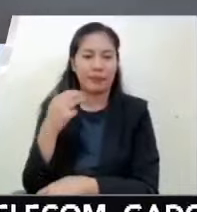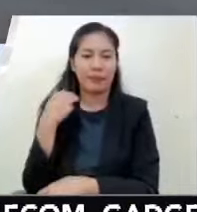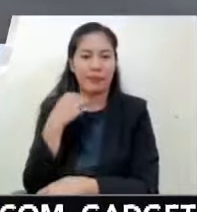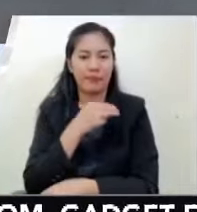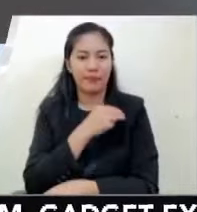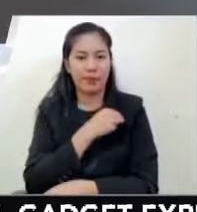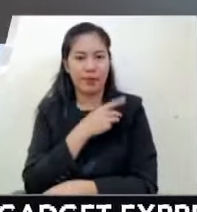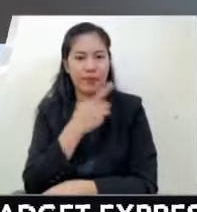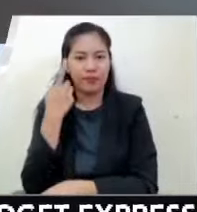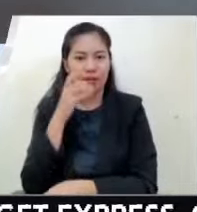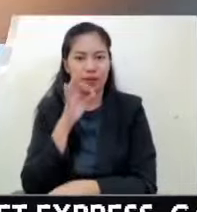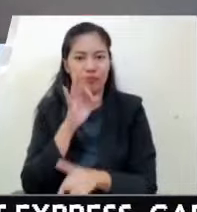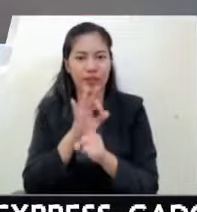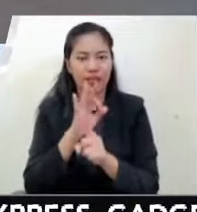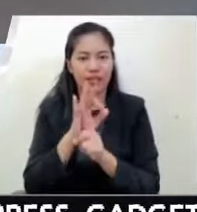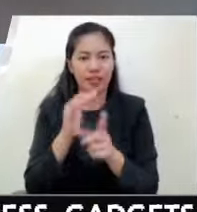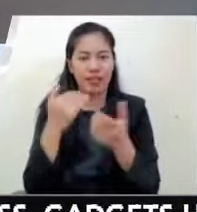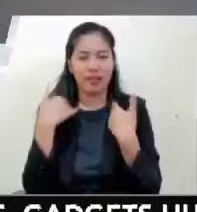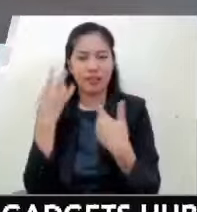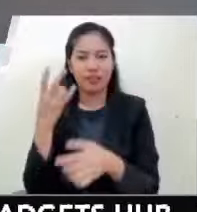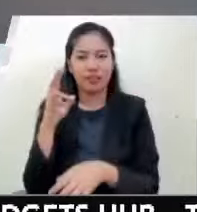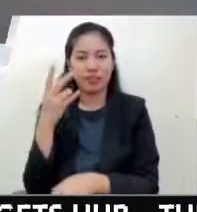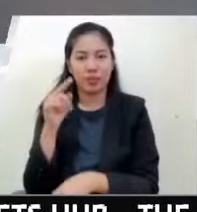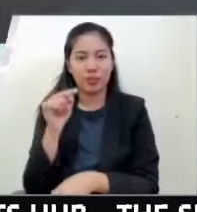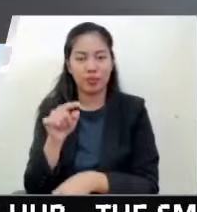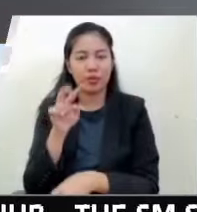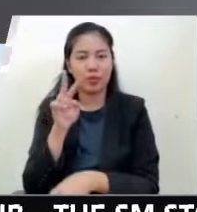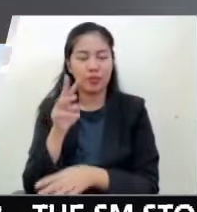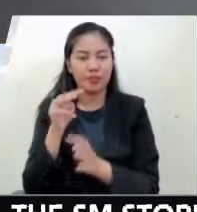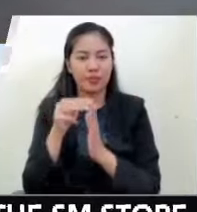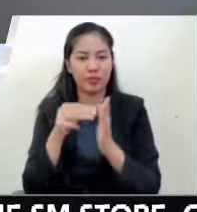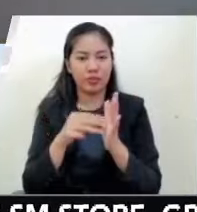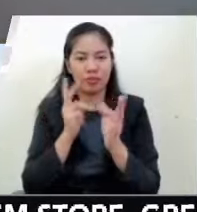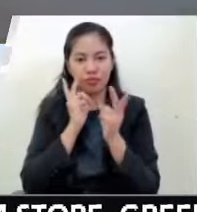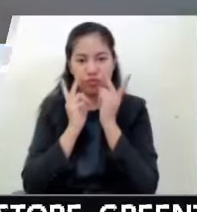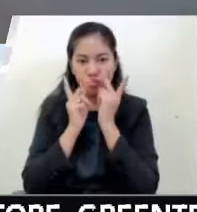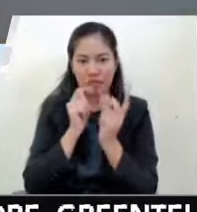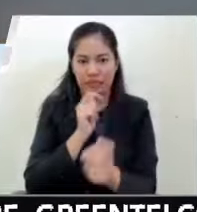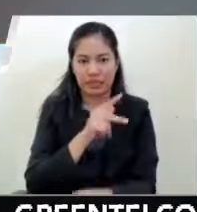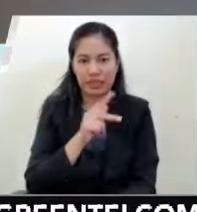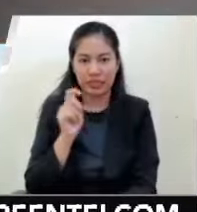May 17.2 million views na yan sa TikTok.